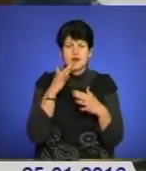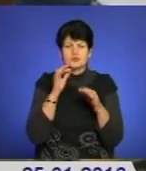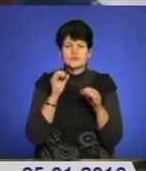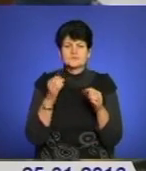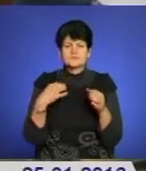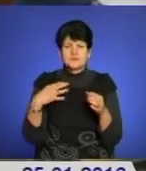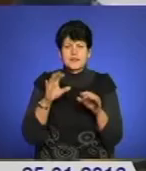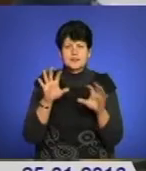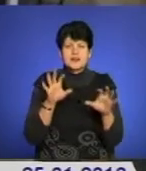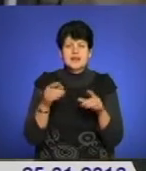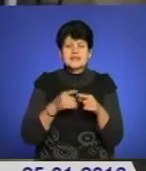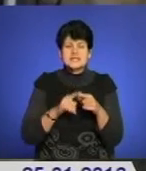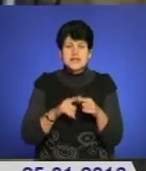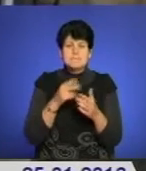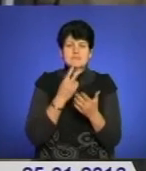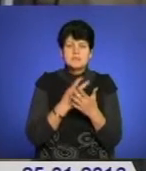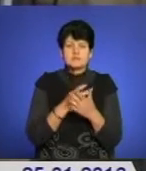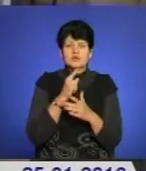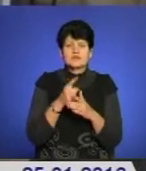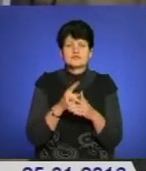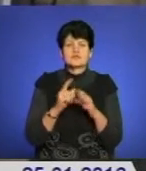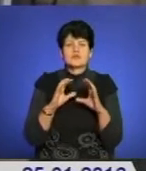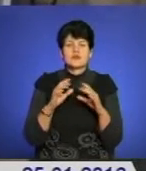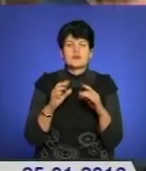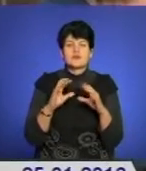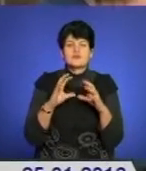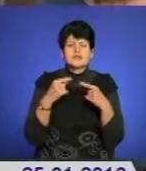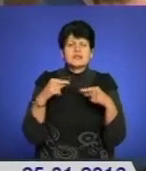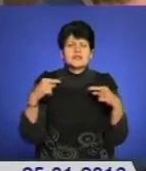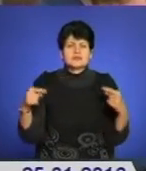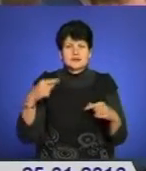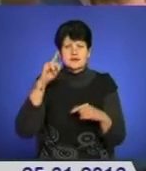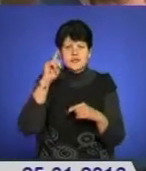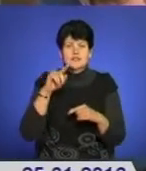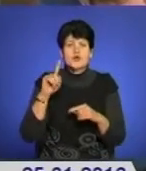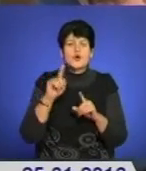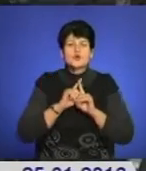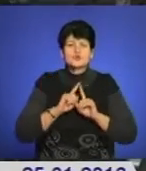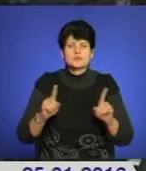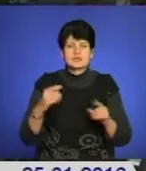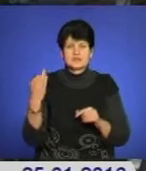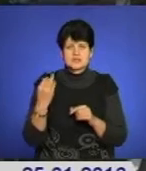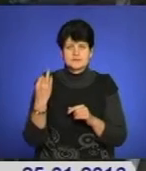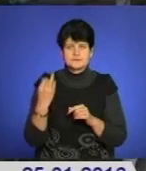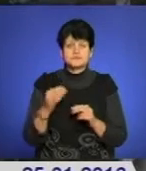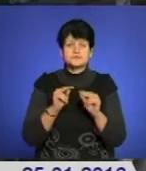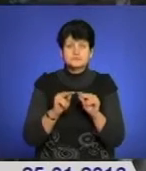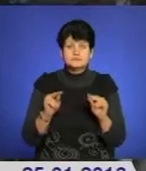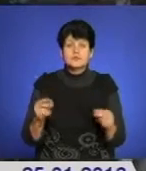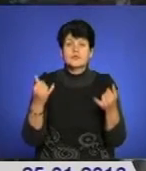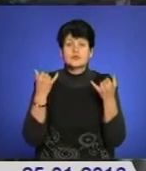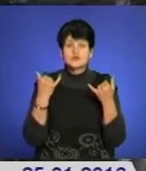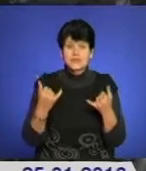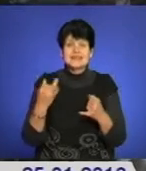однак саме цей предмет відкриває ази у світ різноманітних знань, тому особливо цікавий. Вчитель сьогодні і